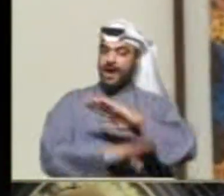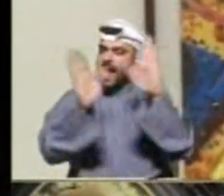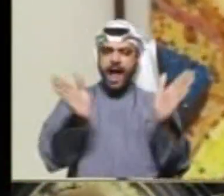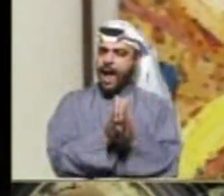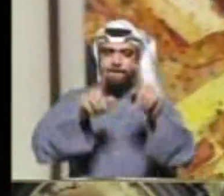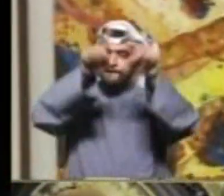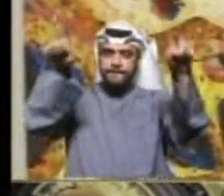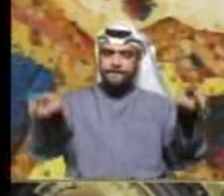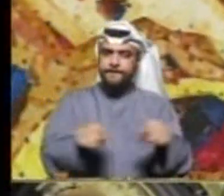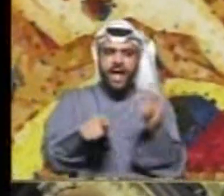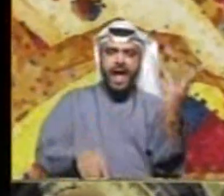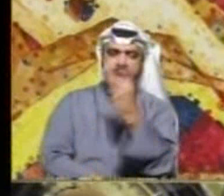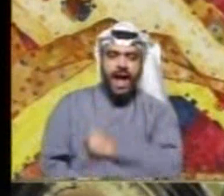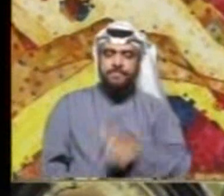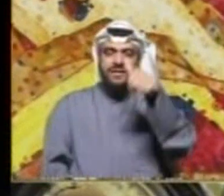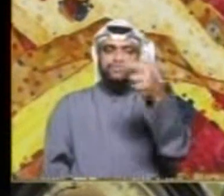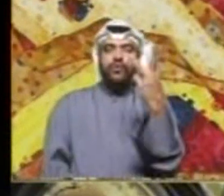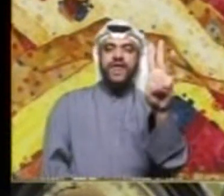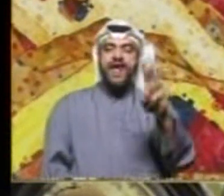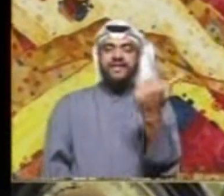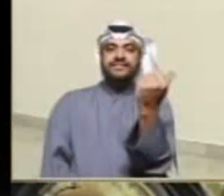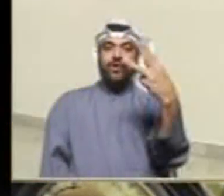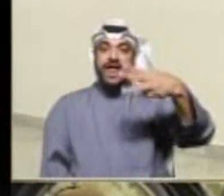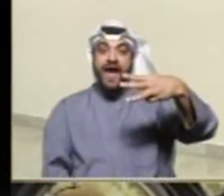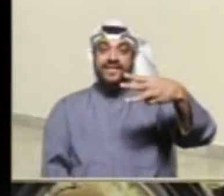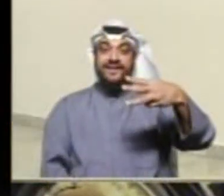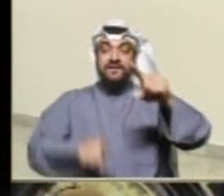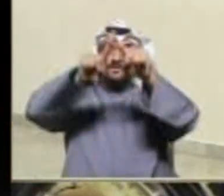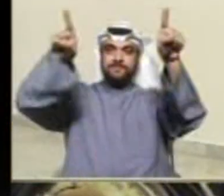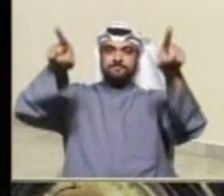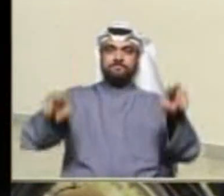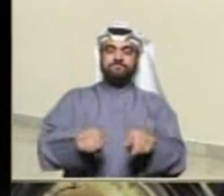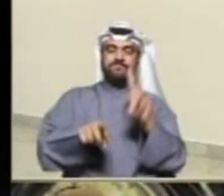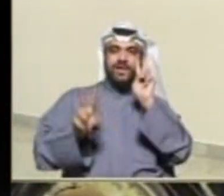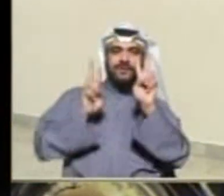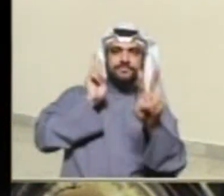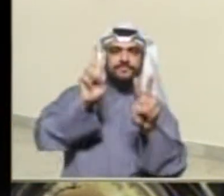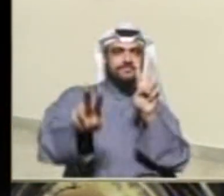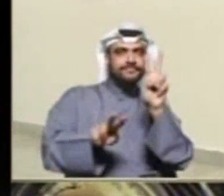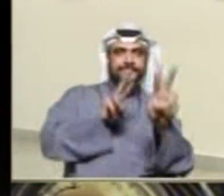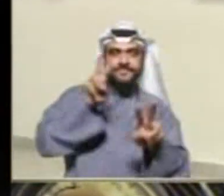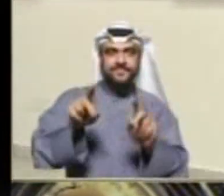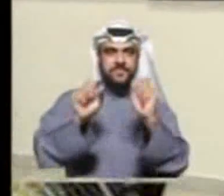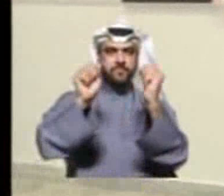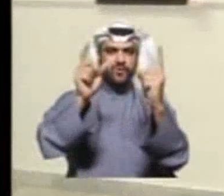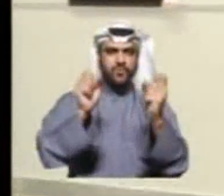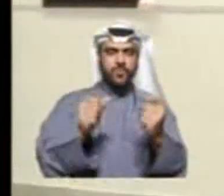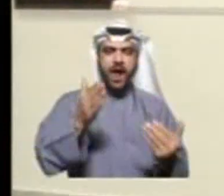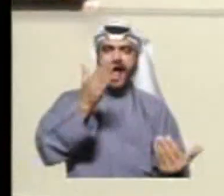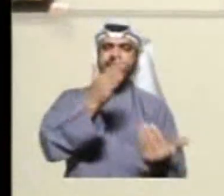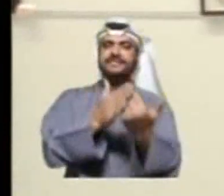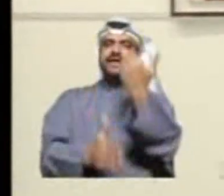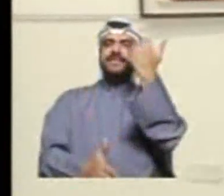36 لوحة إبداعية جسدت جسور التواصل بين الجمهور والفنان التشكيلي بكل ما هو مستجد في